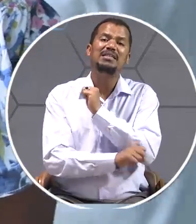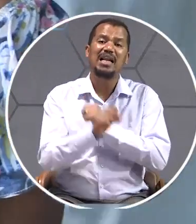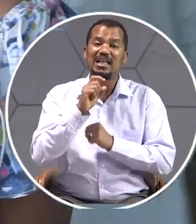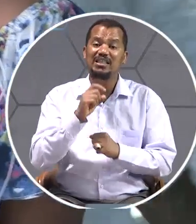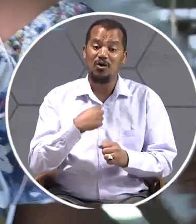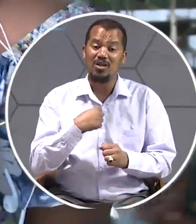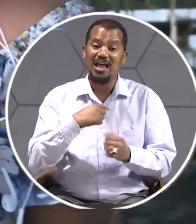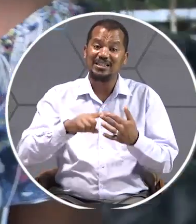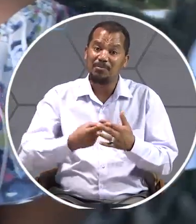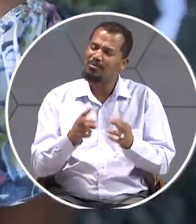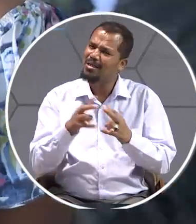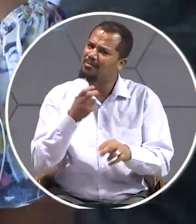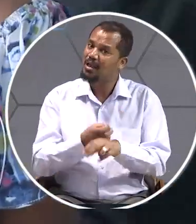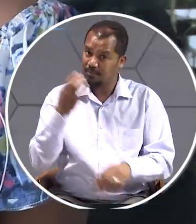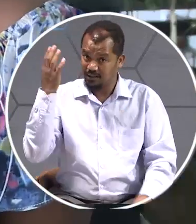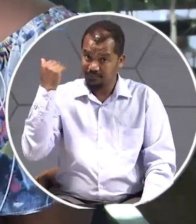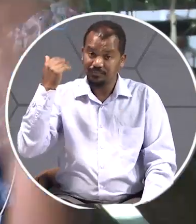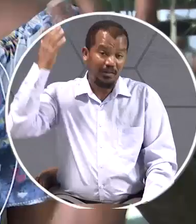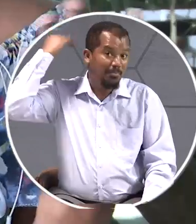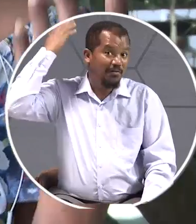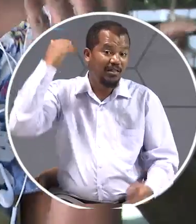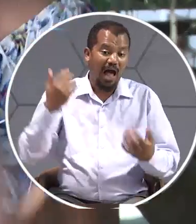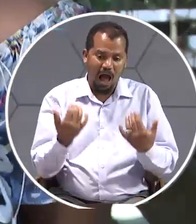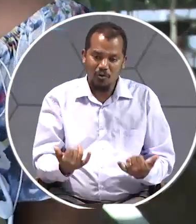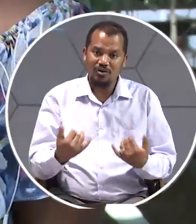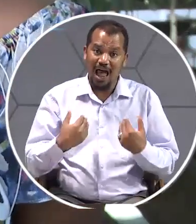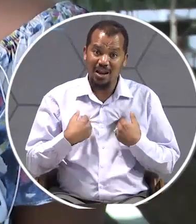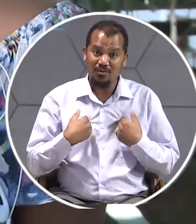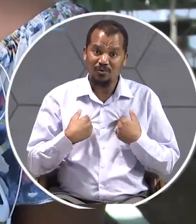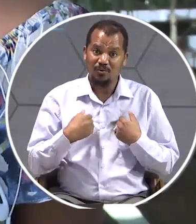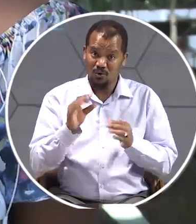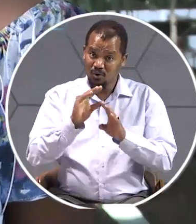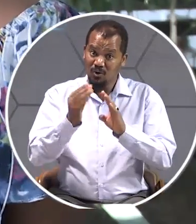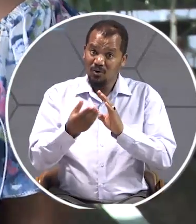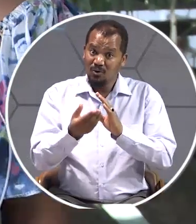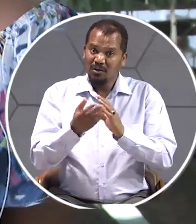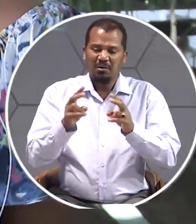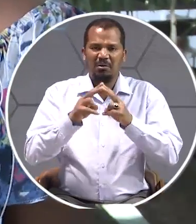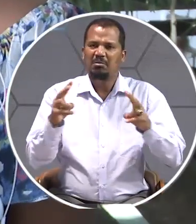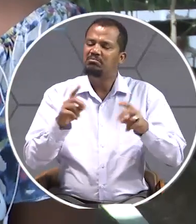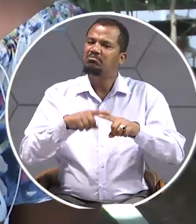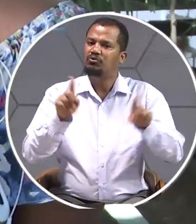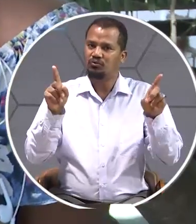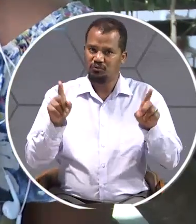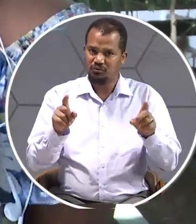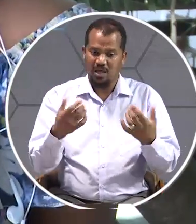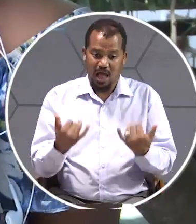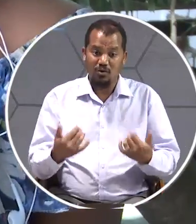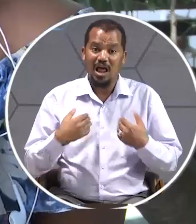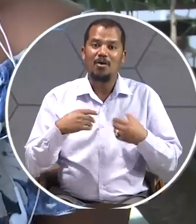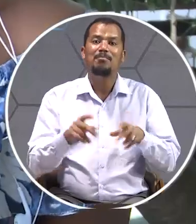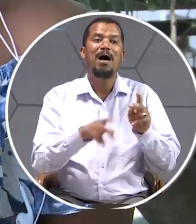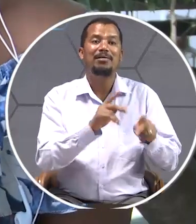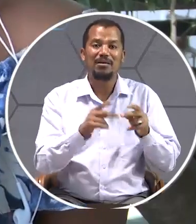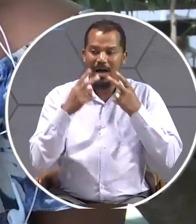ነው ጀምሮ በጣም ከባድ ነበር ያኔ የነበረውና አሁን ያለው ሁኔታ በጣም ይራራቃል። አሁን